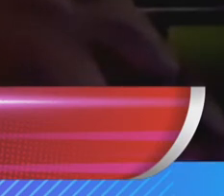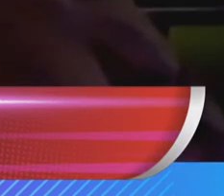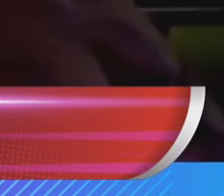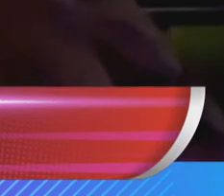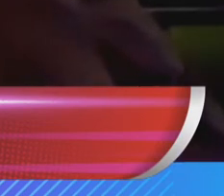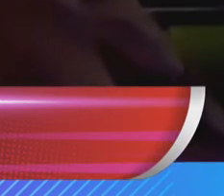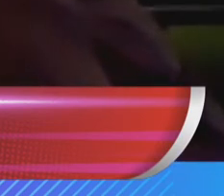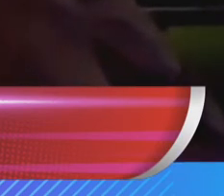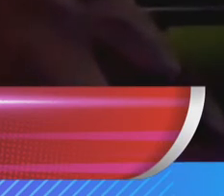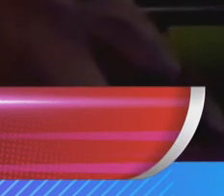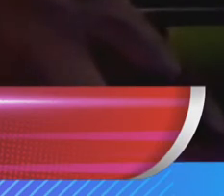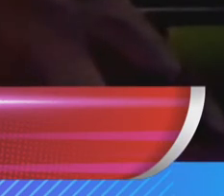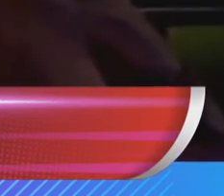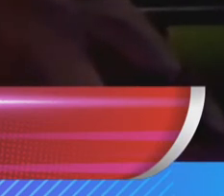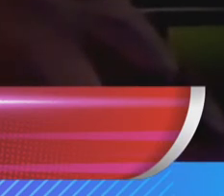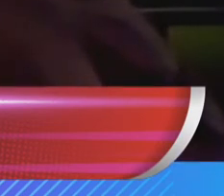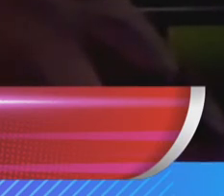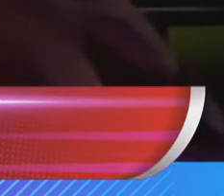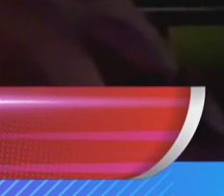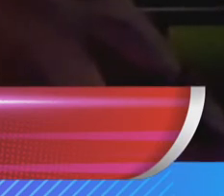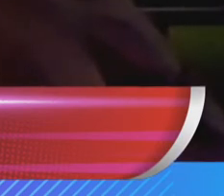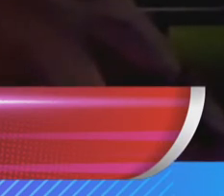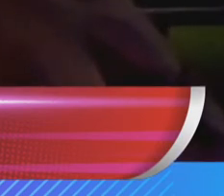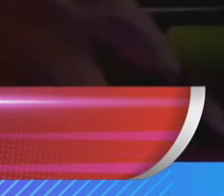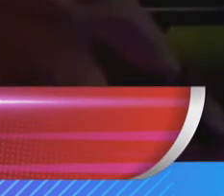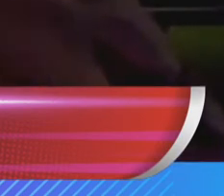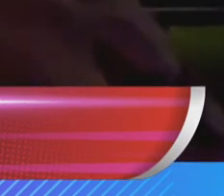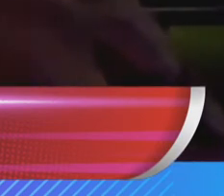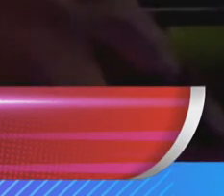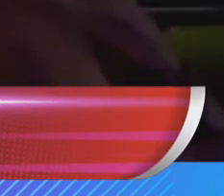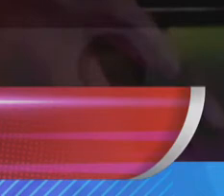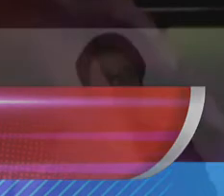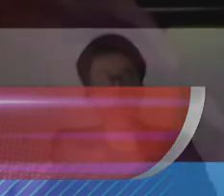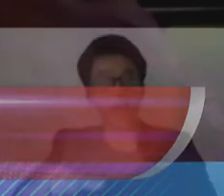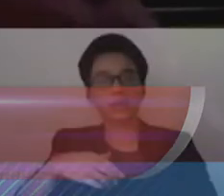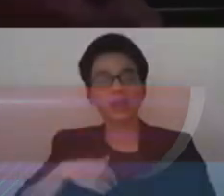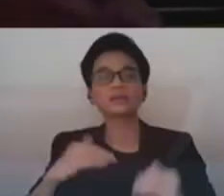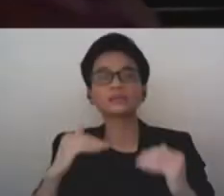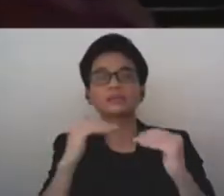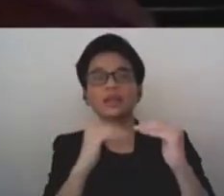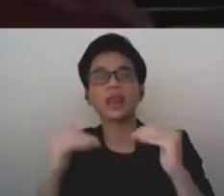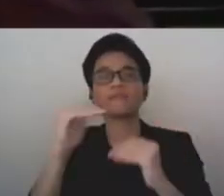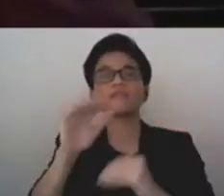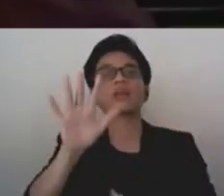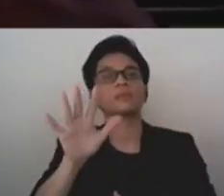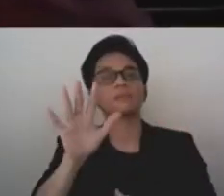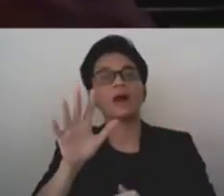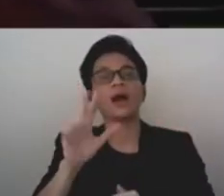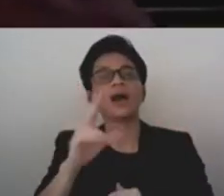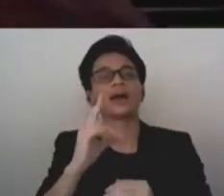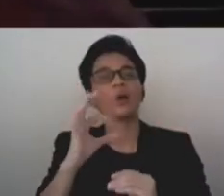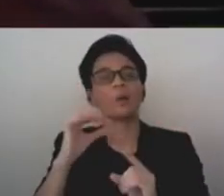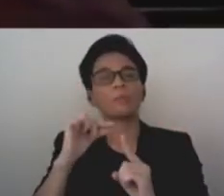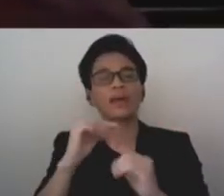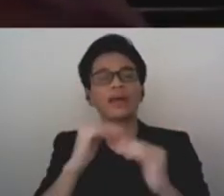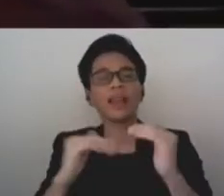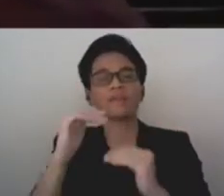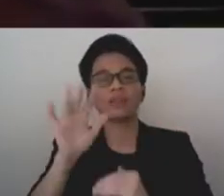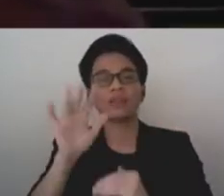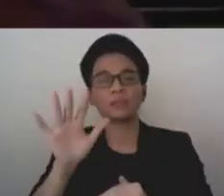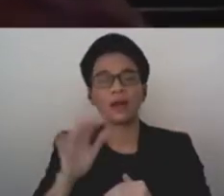5 dan pada Balkis ada dialami oleh di stage 5. Kami sempat melakukan